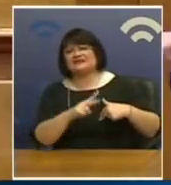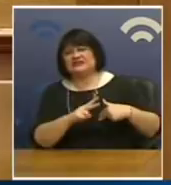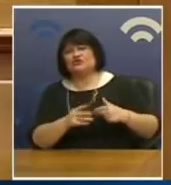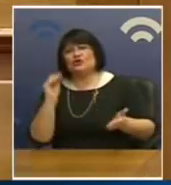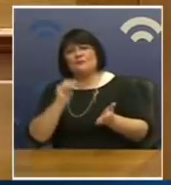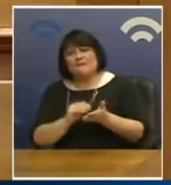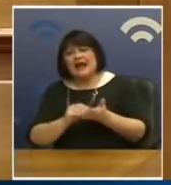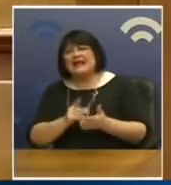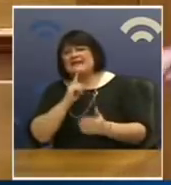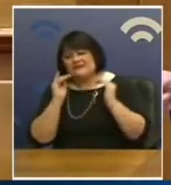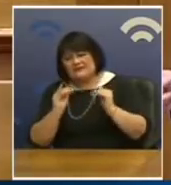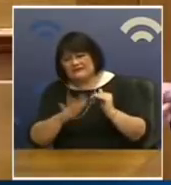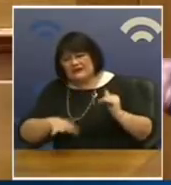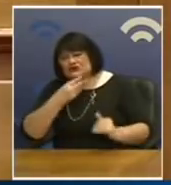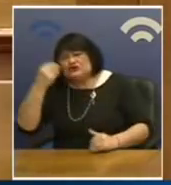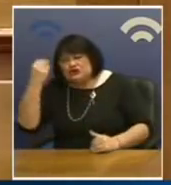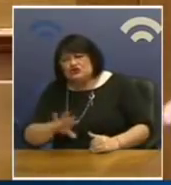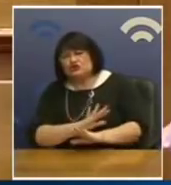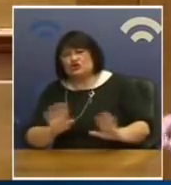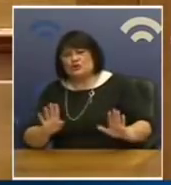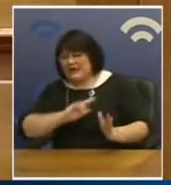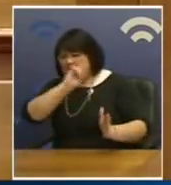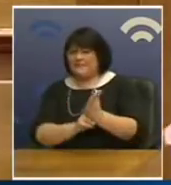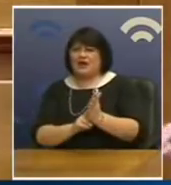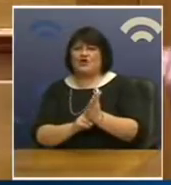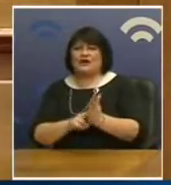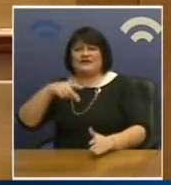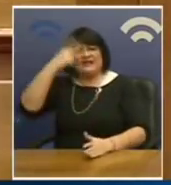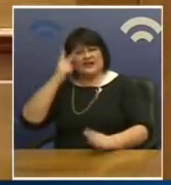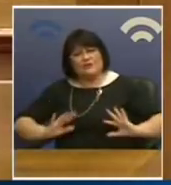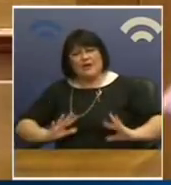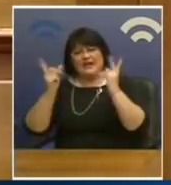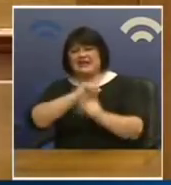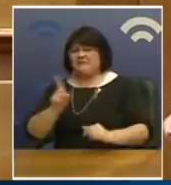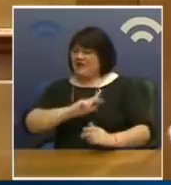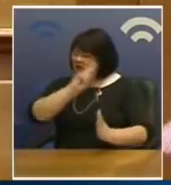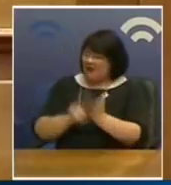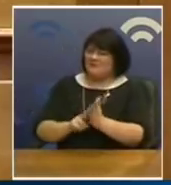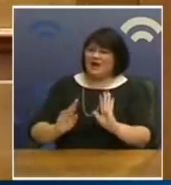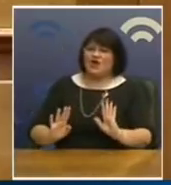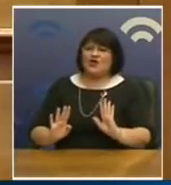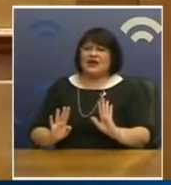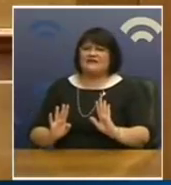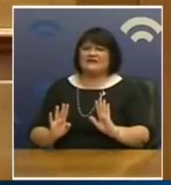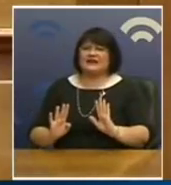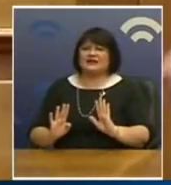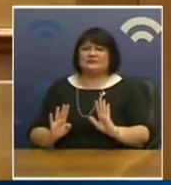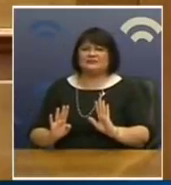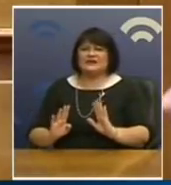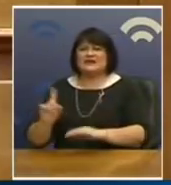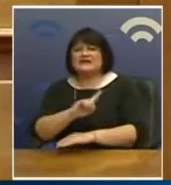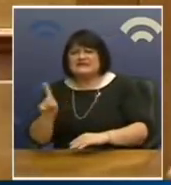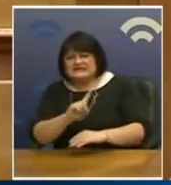ποτέ ξανά την ντροπή της απαγόρευσης του δικαιώματος της απεργίας σε ναυτεργάτες, σε εργαζόμενους, σε συγκοινωνίες,